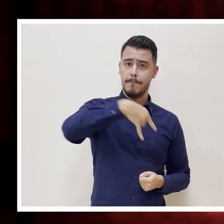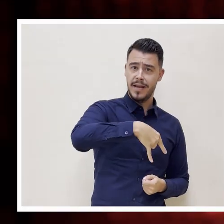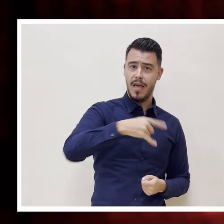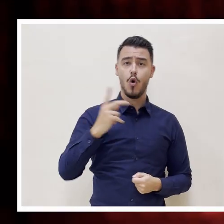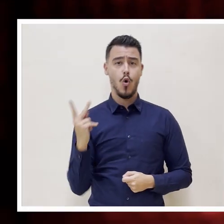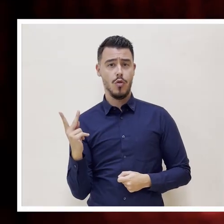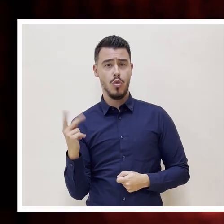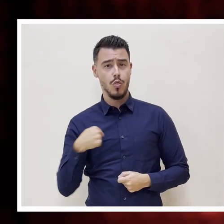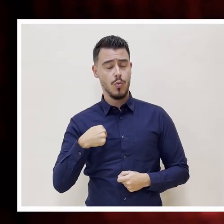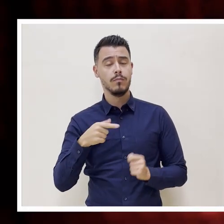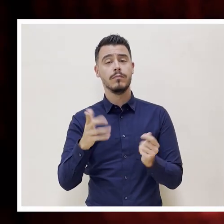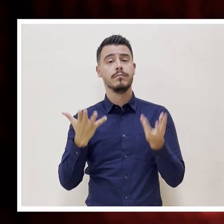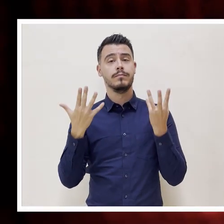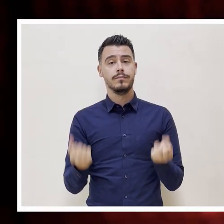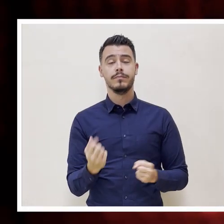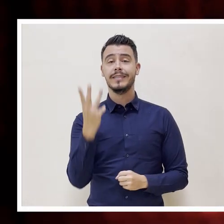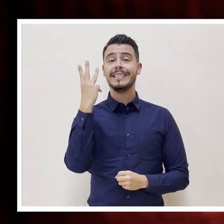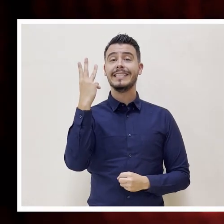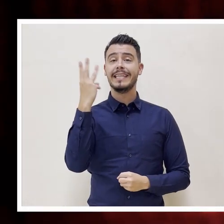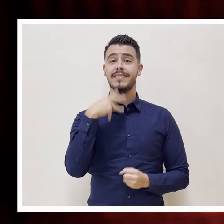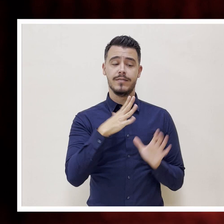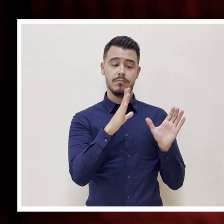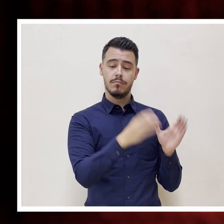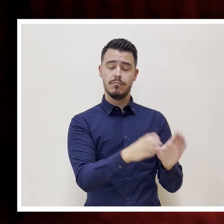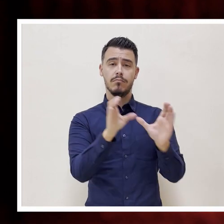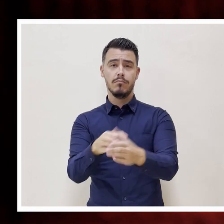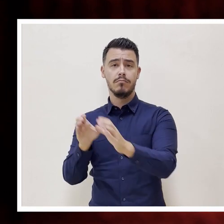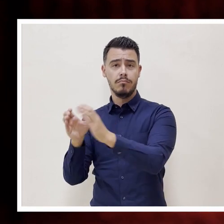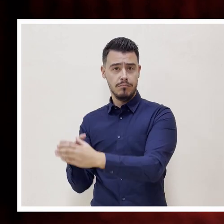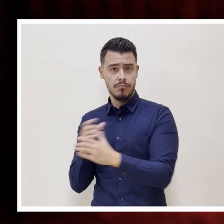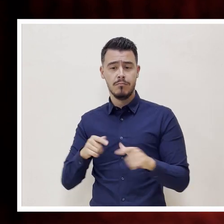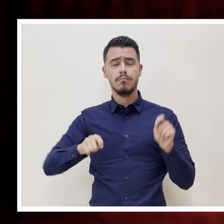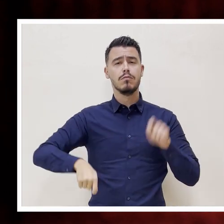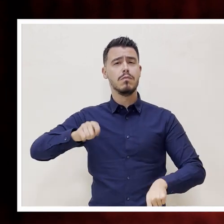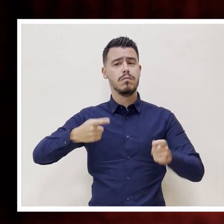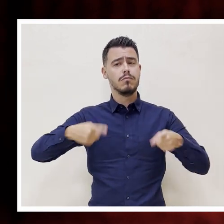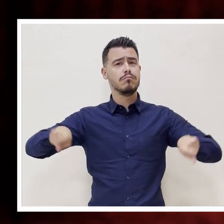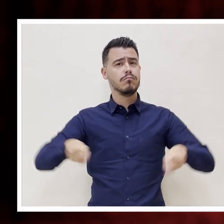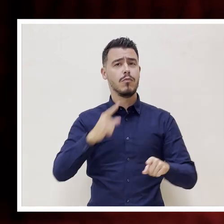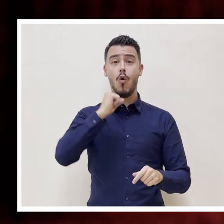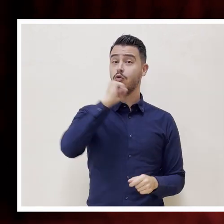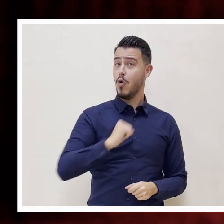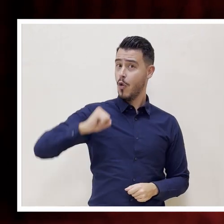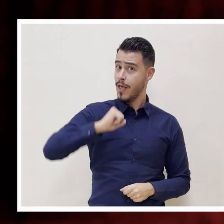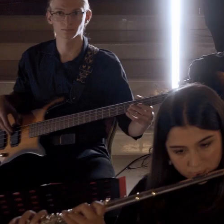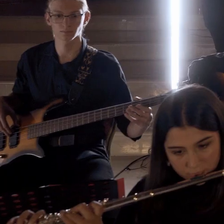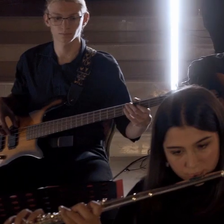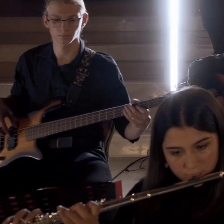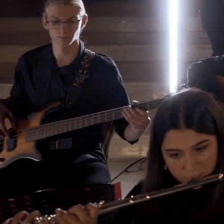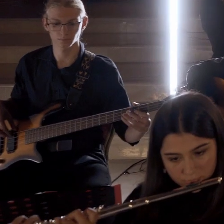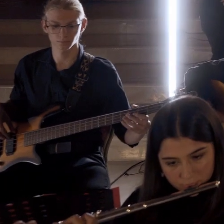Ο Δήμος Πίδνας Κολυνδρού διαθέτει 3 φιλαρμονικές, 3 χοροδίες και μία μουσική